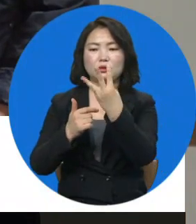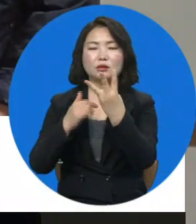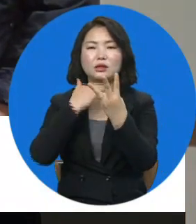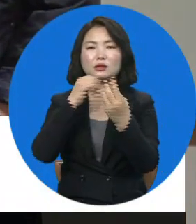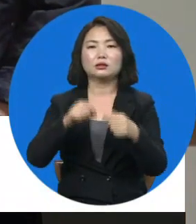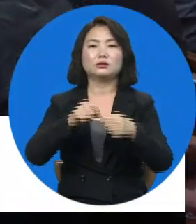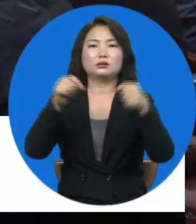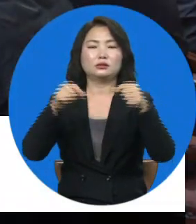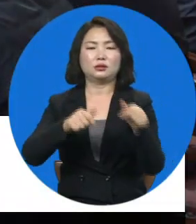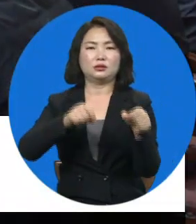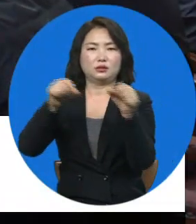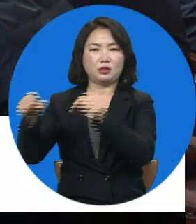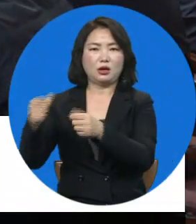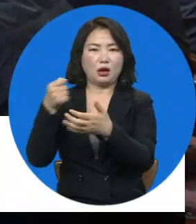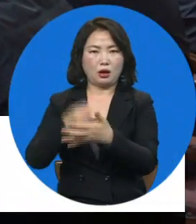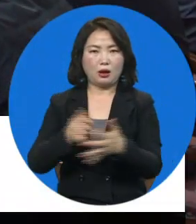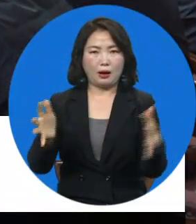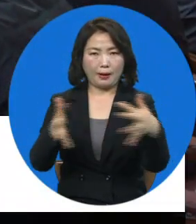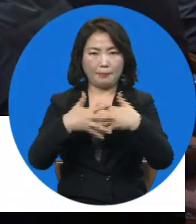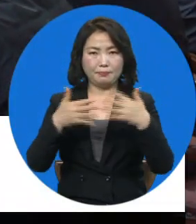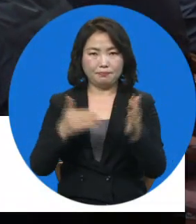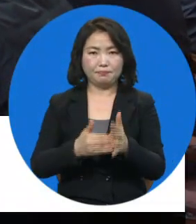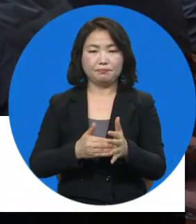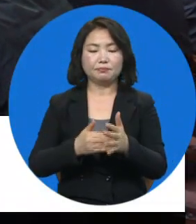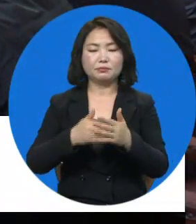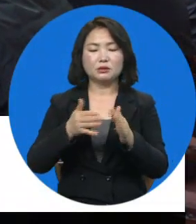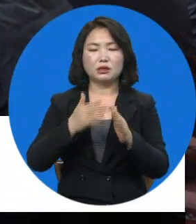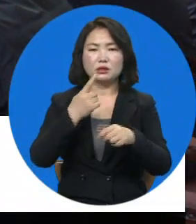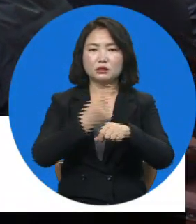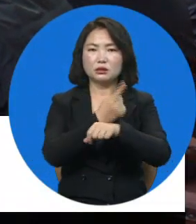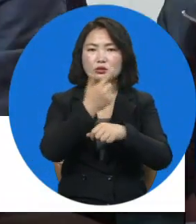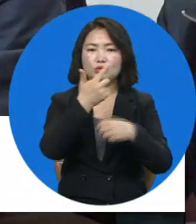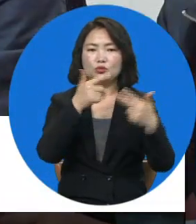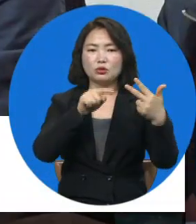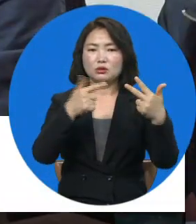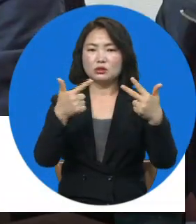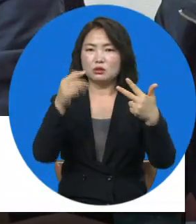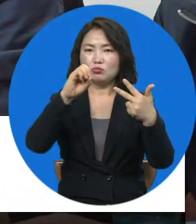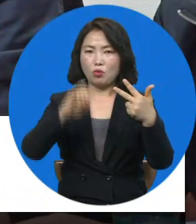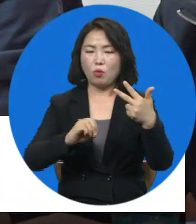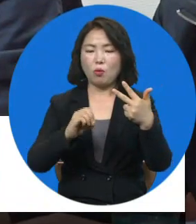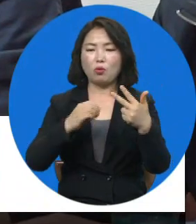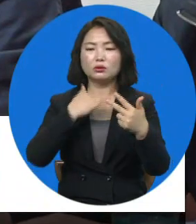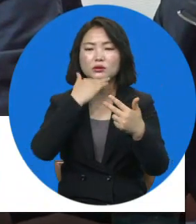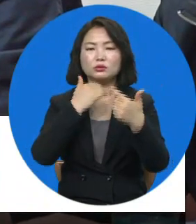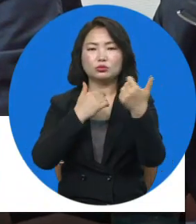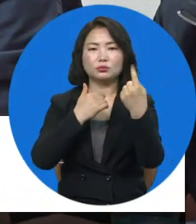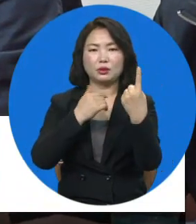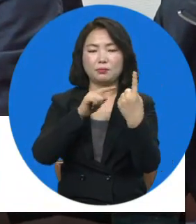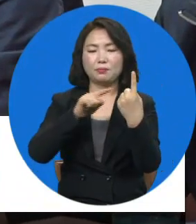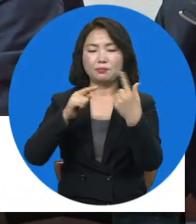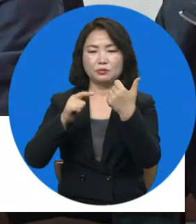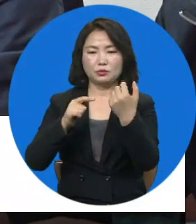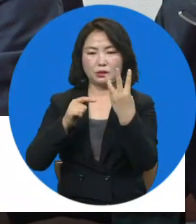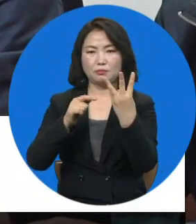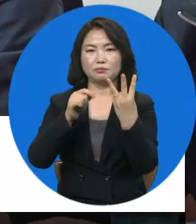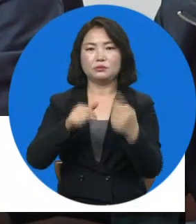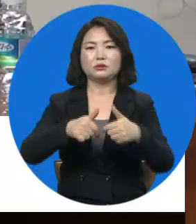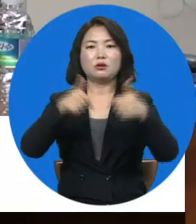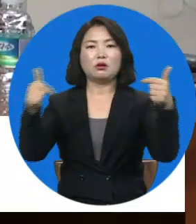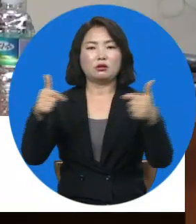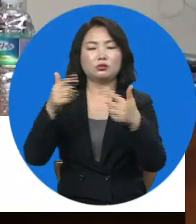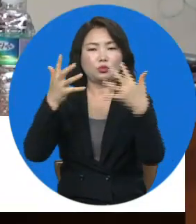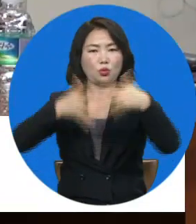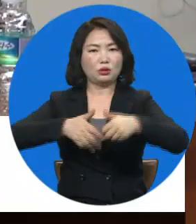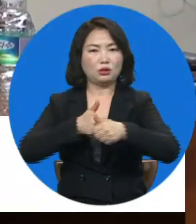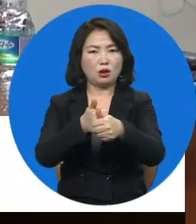연장 하기로 합의했습니다 시내버스 노조는 시급 7.6 실버세대 인상과 정년 63세 연장을 조건으로 걸고